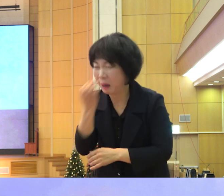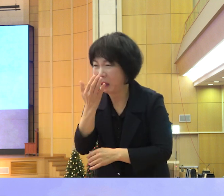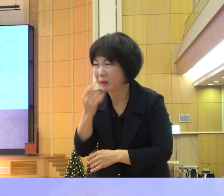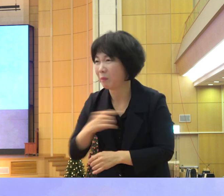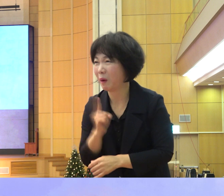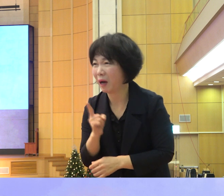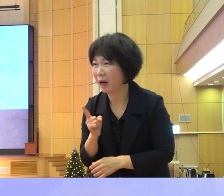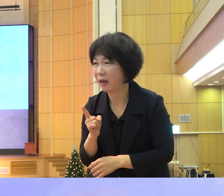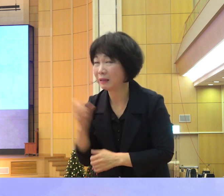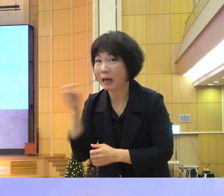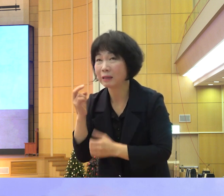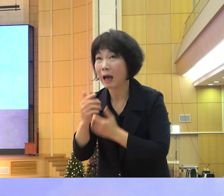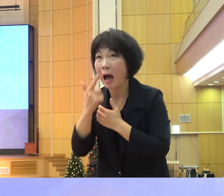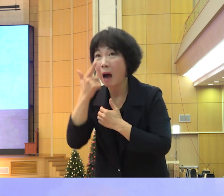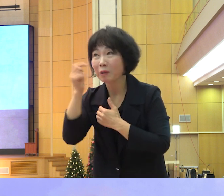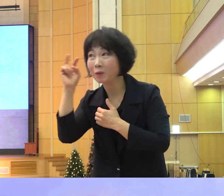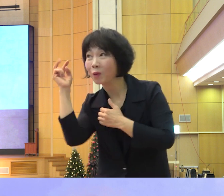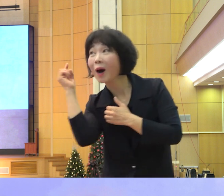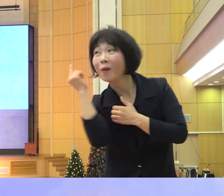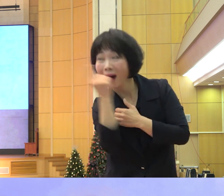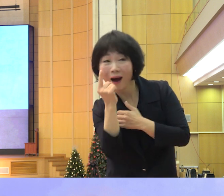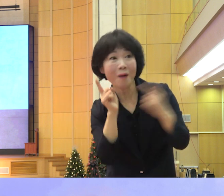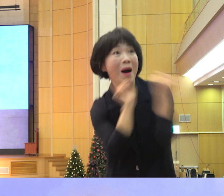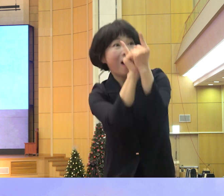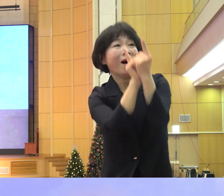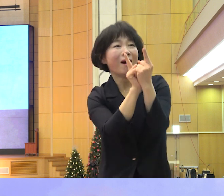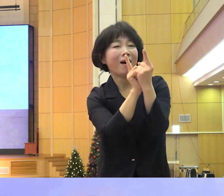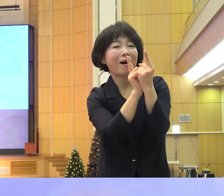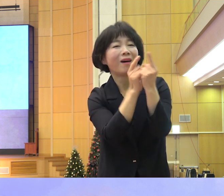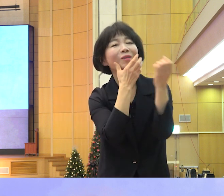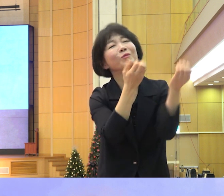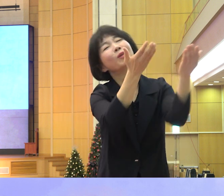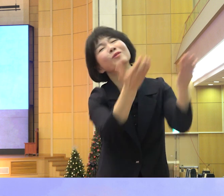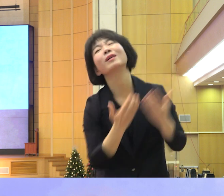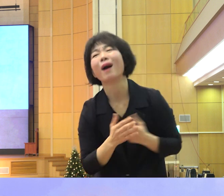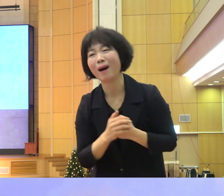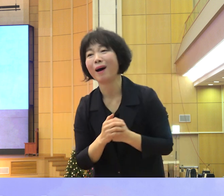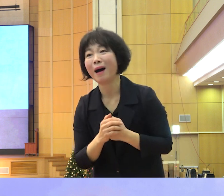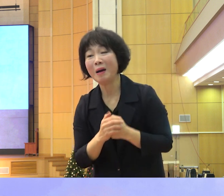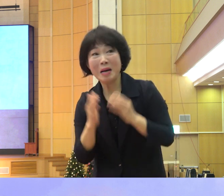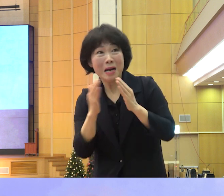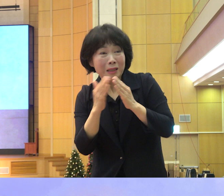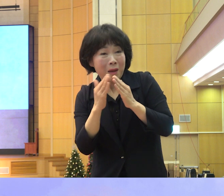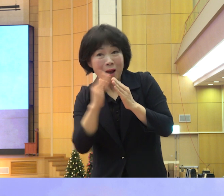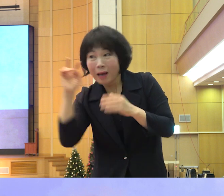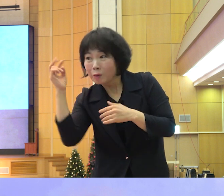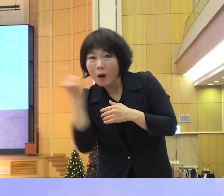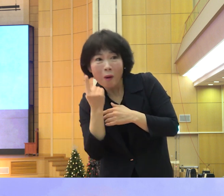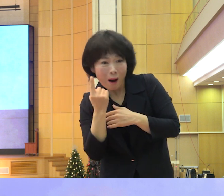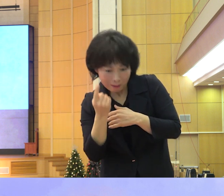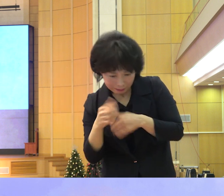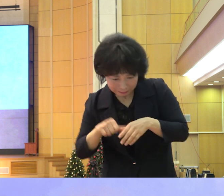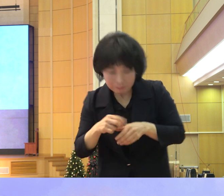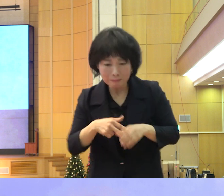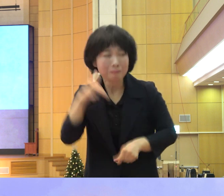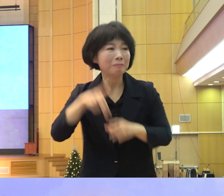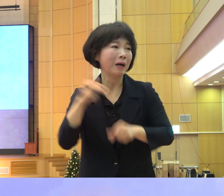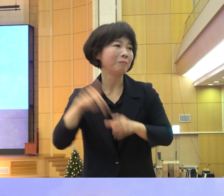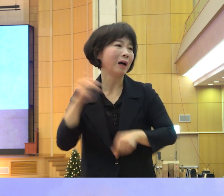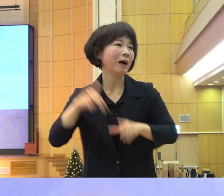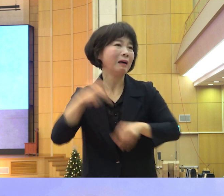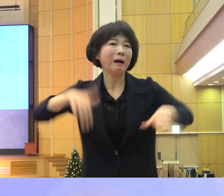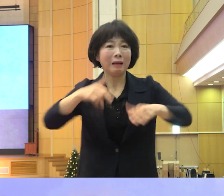돌아와야 하나님의 참 자녀야. 할렐루야. 그리고 집에 돌아오니까 어떻습니까? 과거의 모든